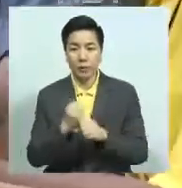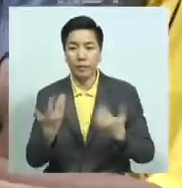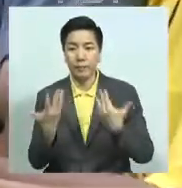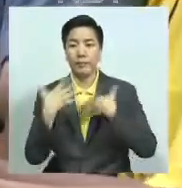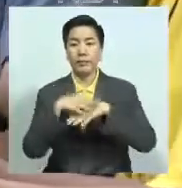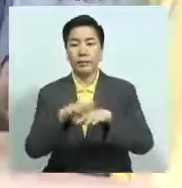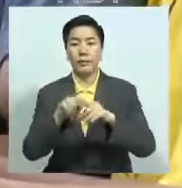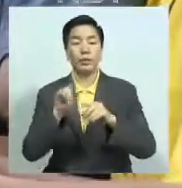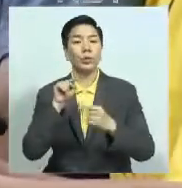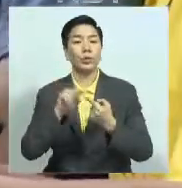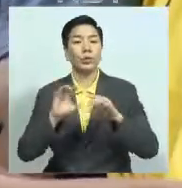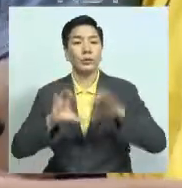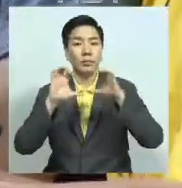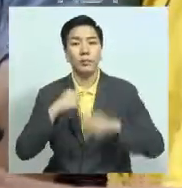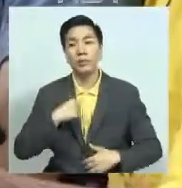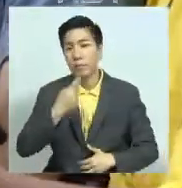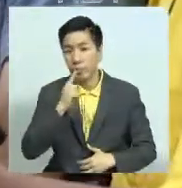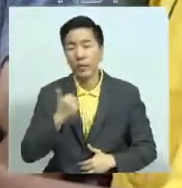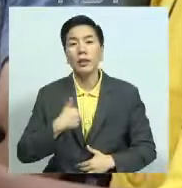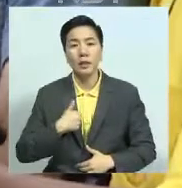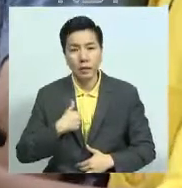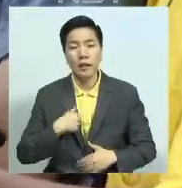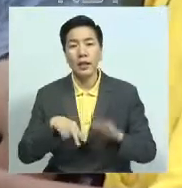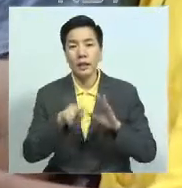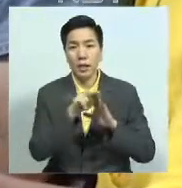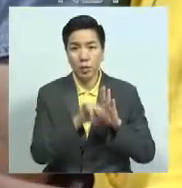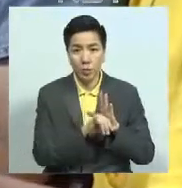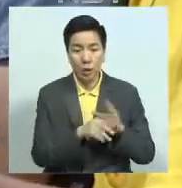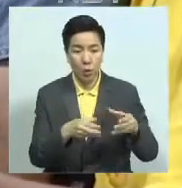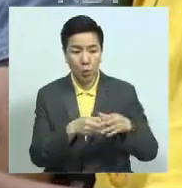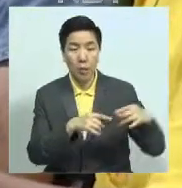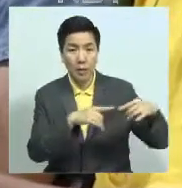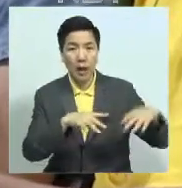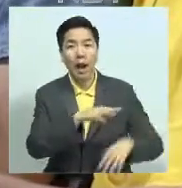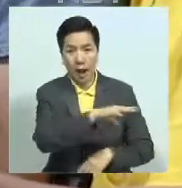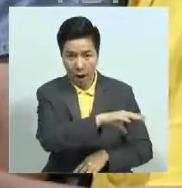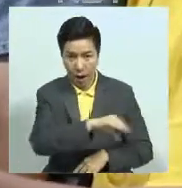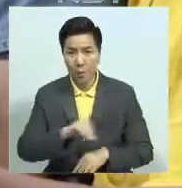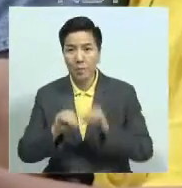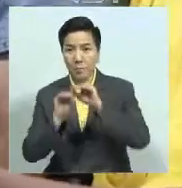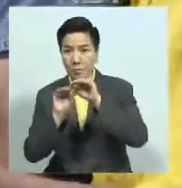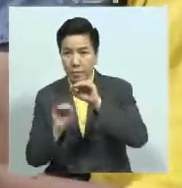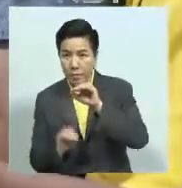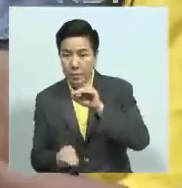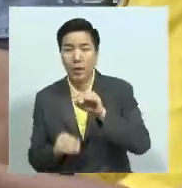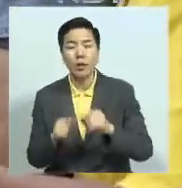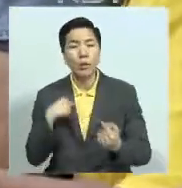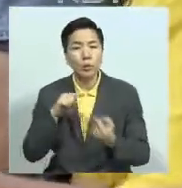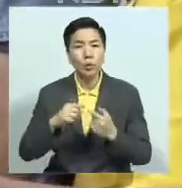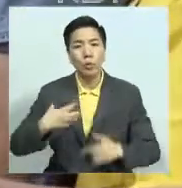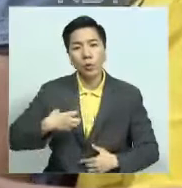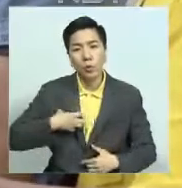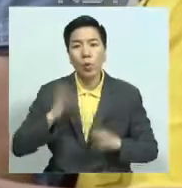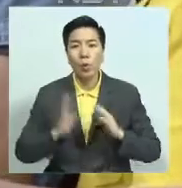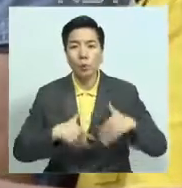านงานพรรคร่วมรัฐบาลยอมรับนะครับว่าได้นำนโยบายของพรรคฝ่ายค้านมาขับเคลื่อนด้วยเพื่อตอบสนองความต้องการของประชาชนให้ม